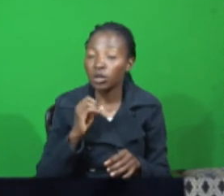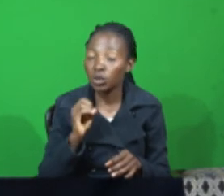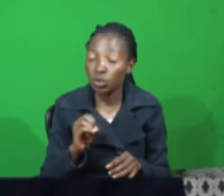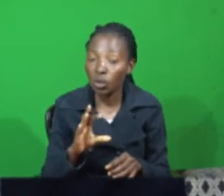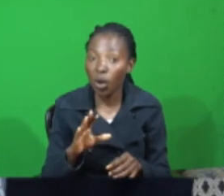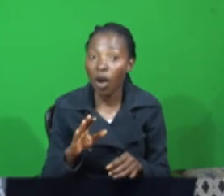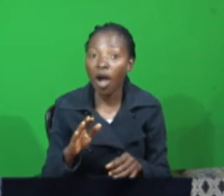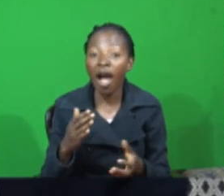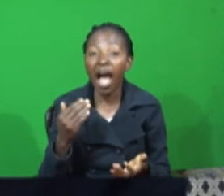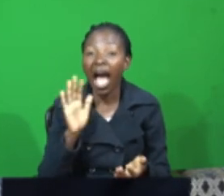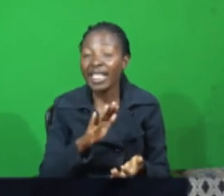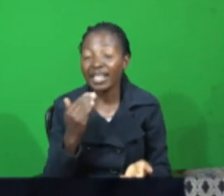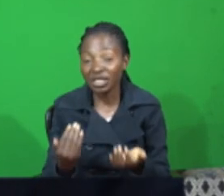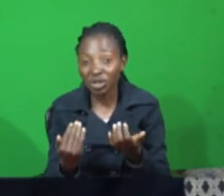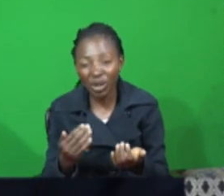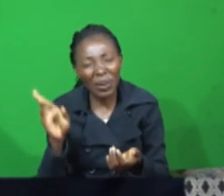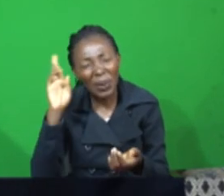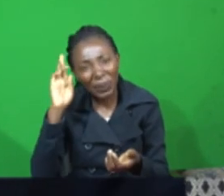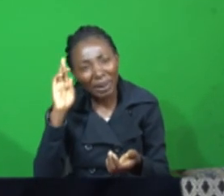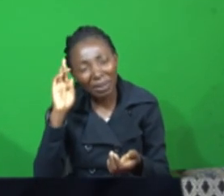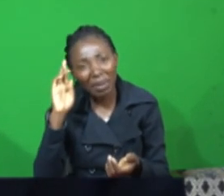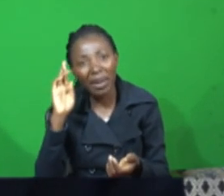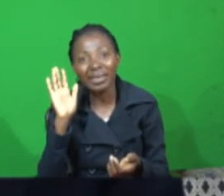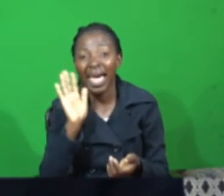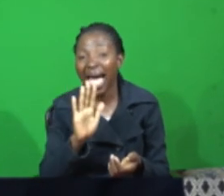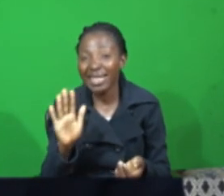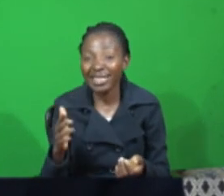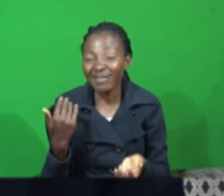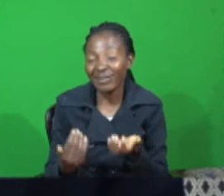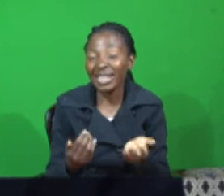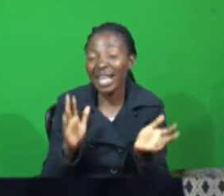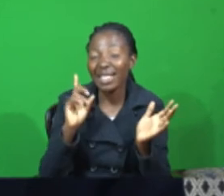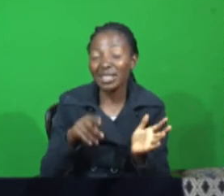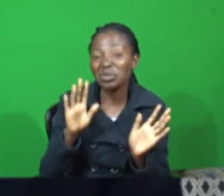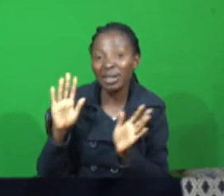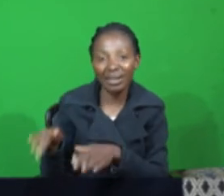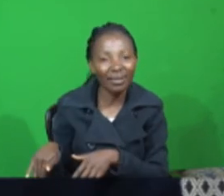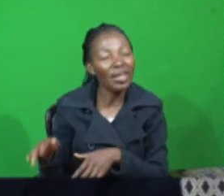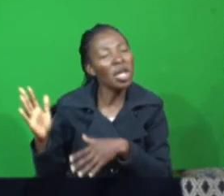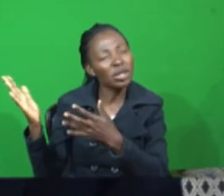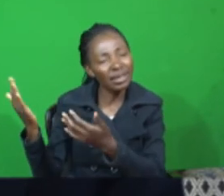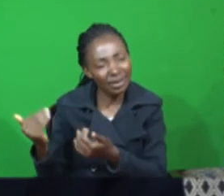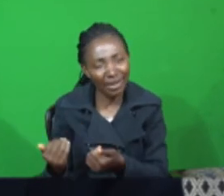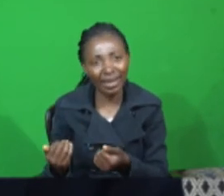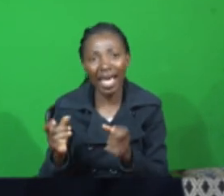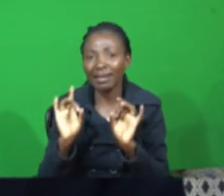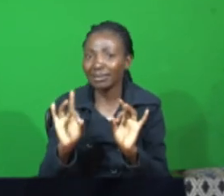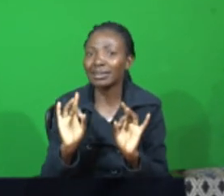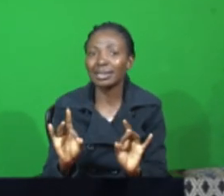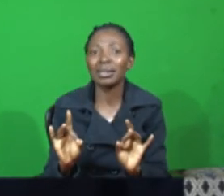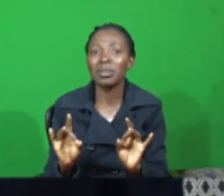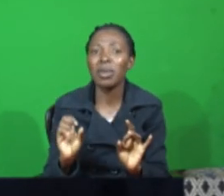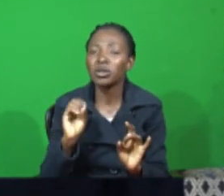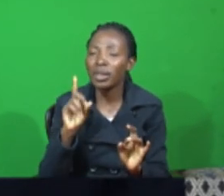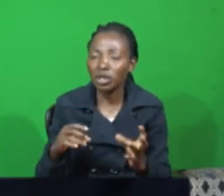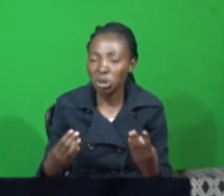vada vari kubida birefu barangarira mugere ipapapa varipo munotoziya kune vada vako ngavanotorwa vanayo upedze chikwereti